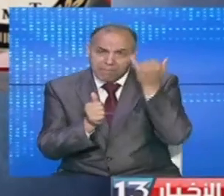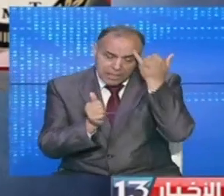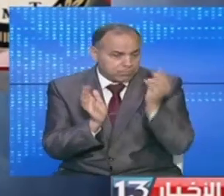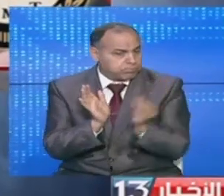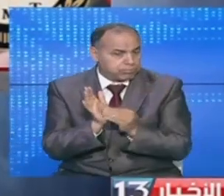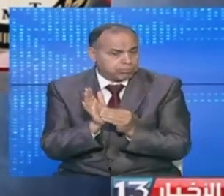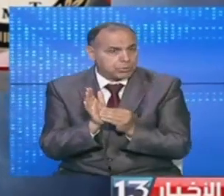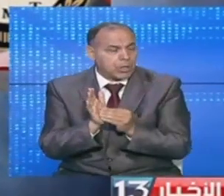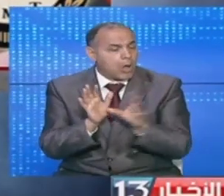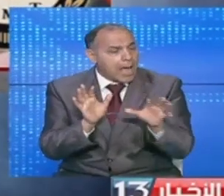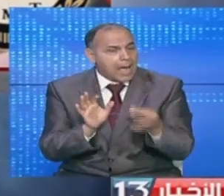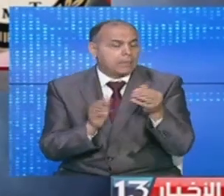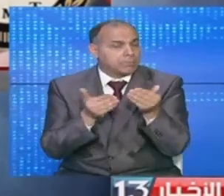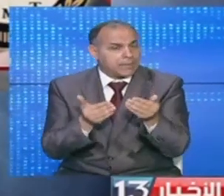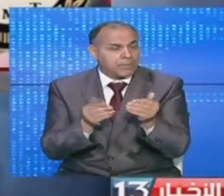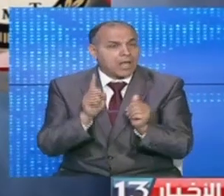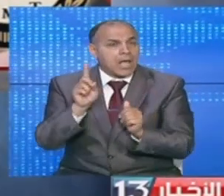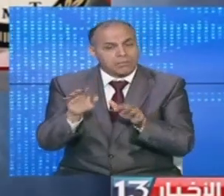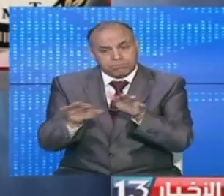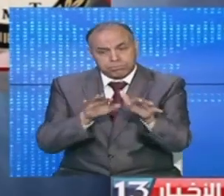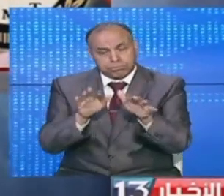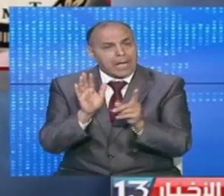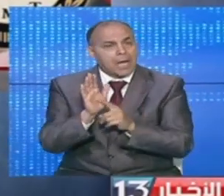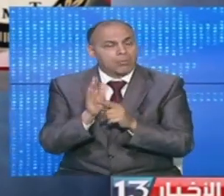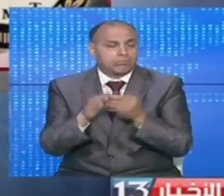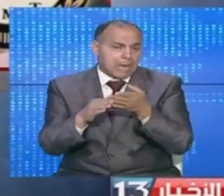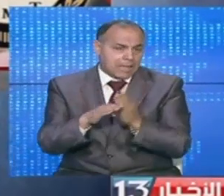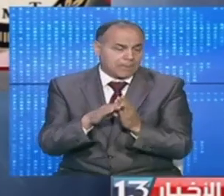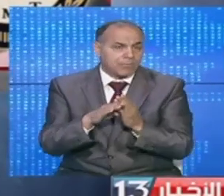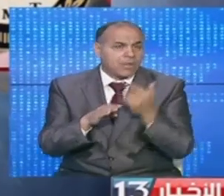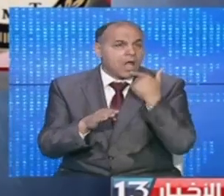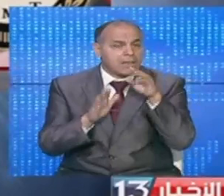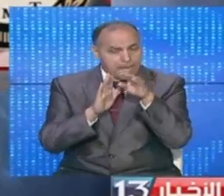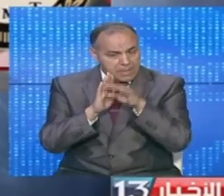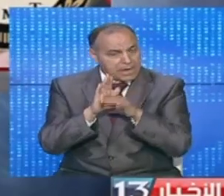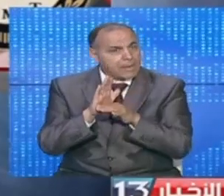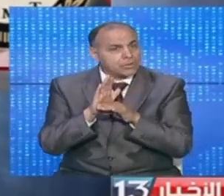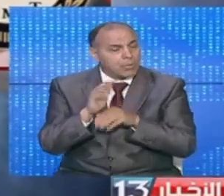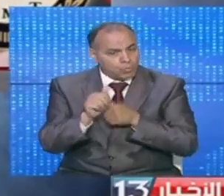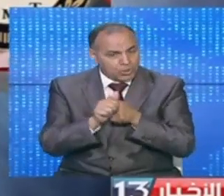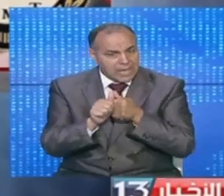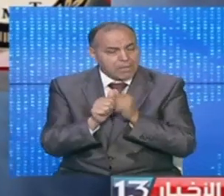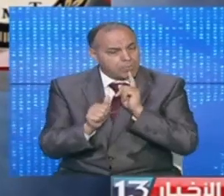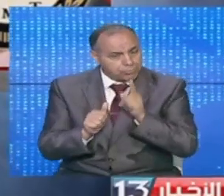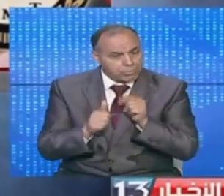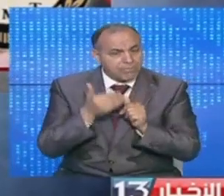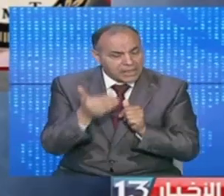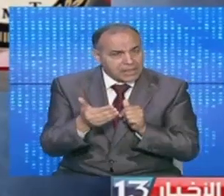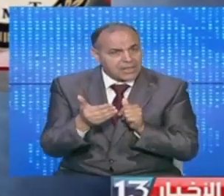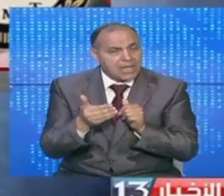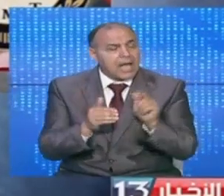بالمقترحات وإيجاد الحلول واتخاذ الإجراءات المناسبة ووضع آليات متابعة التنفيذ